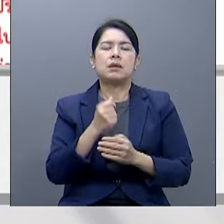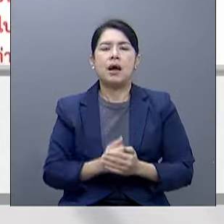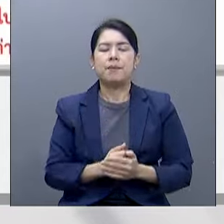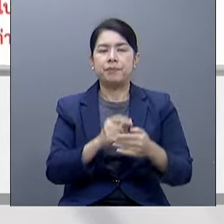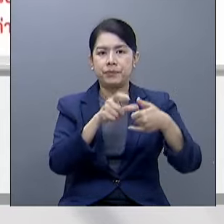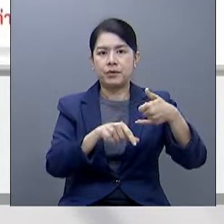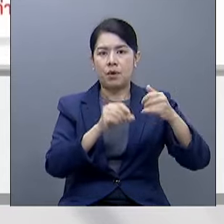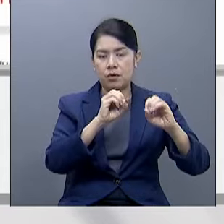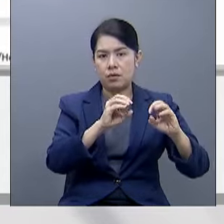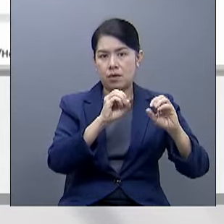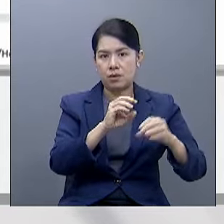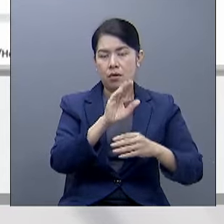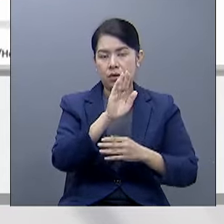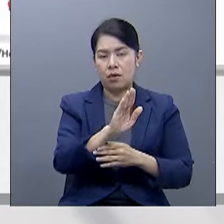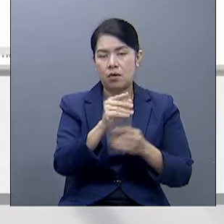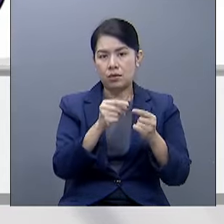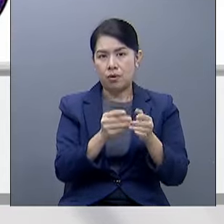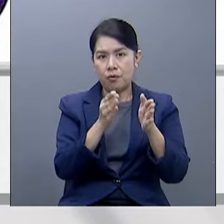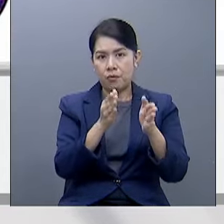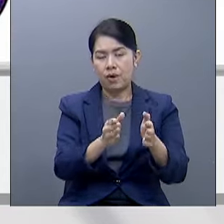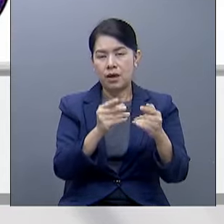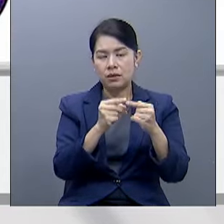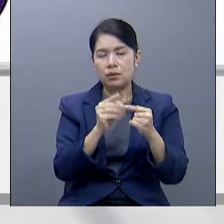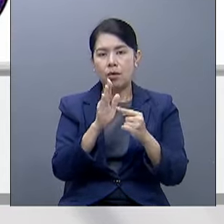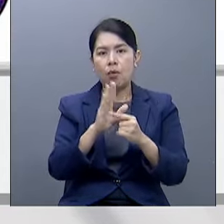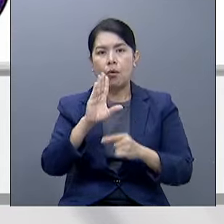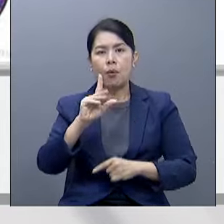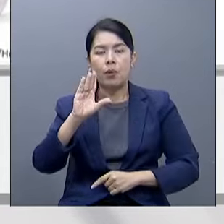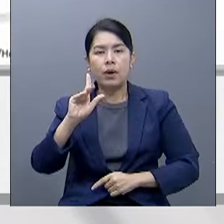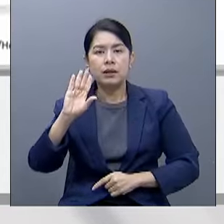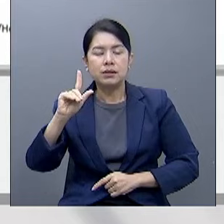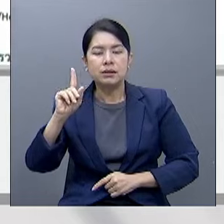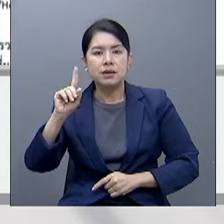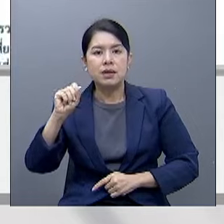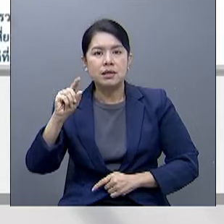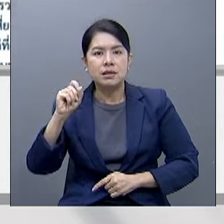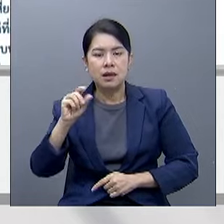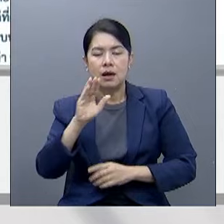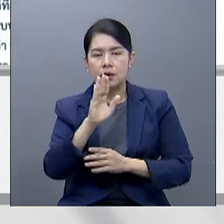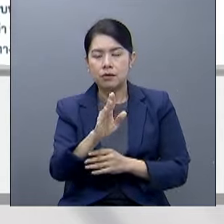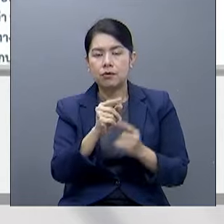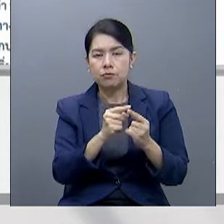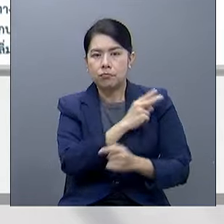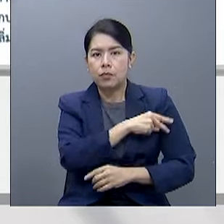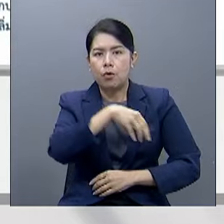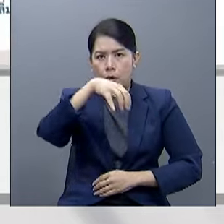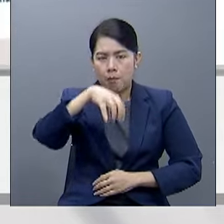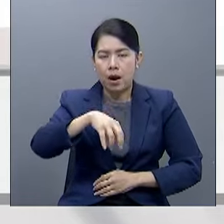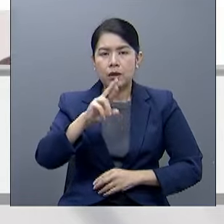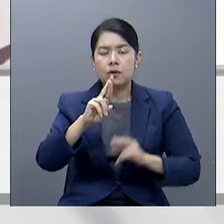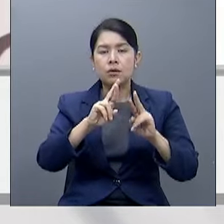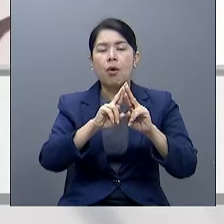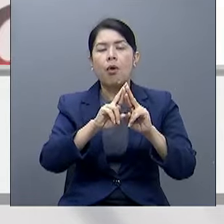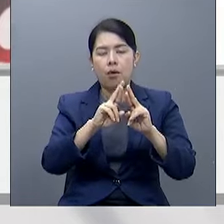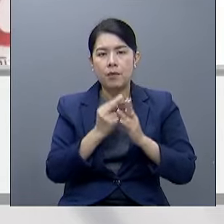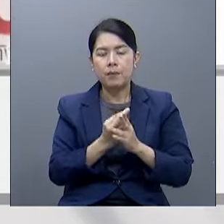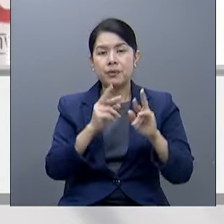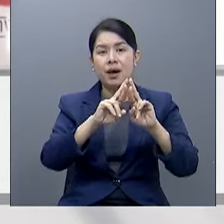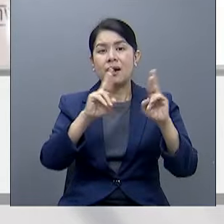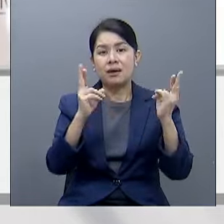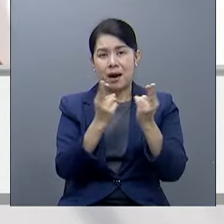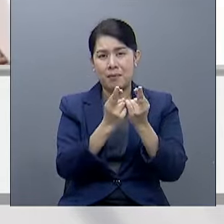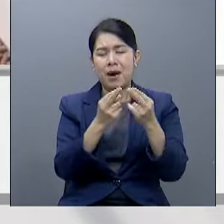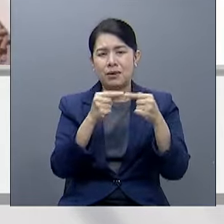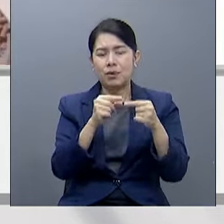อาจารย์ภาควิชาเวชศาสตร์ชุมชนคณะแพทยศาสตร์โรงพยาบาลรามาธิบดีค่ะเปิดเผยงานวิจัยใหม่ที่ยืนยันได้ว่า